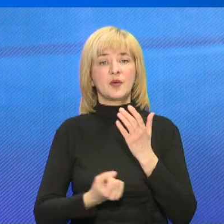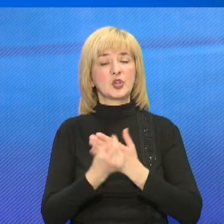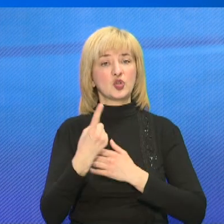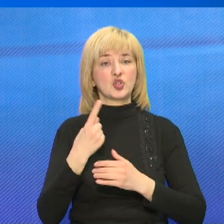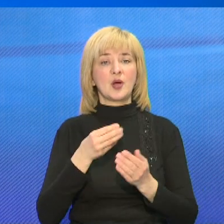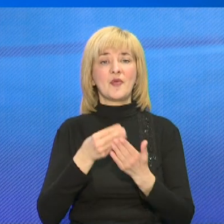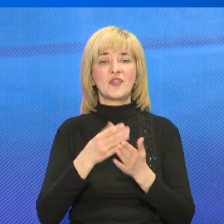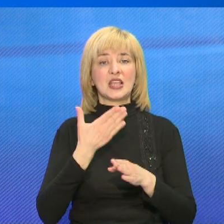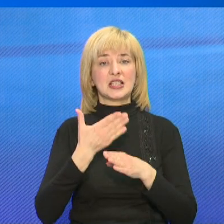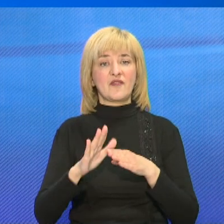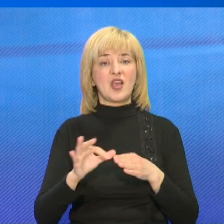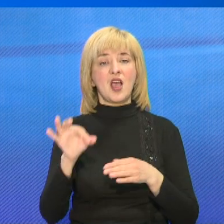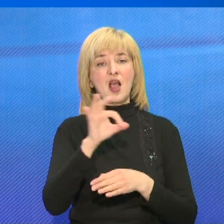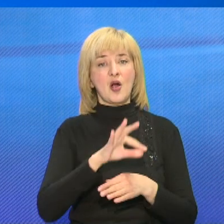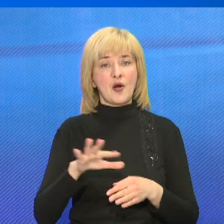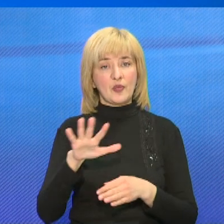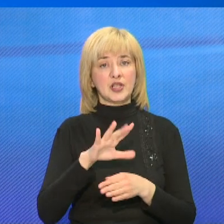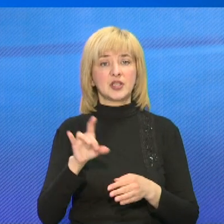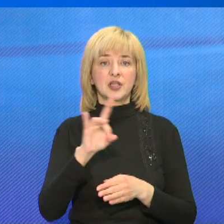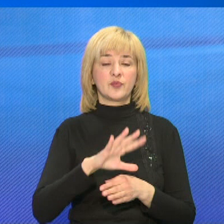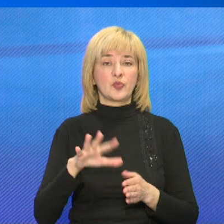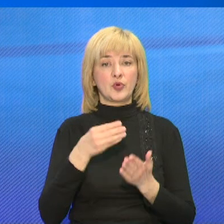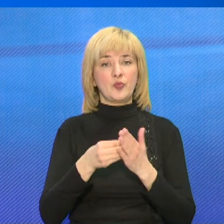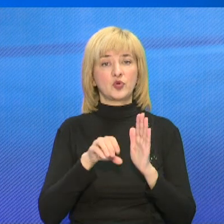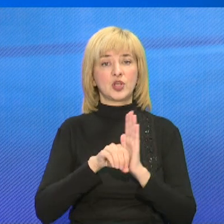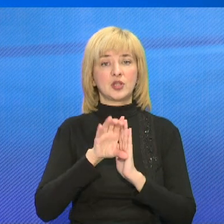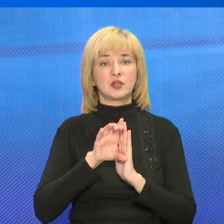ліку республиканских и областных бюджетных сродков.